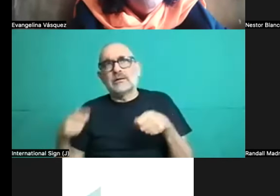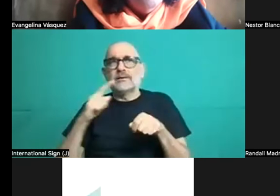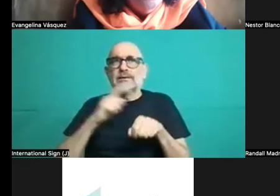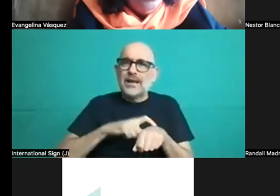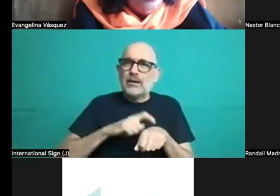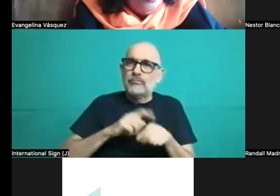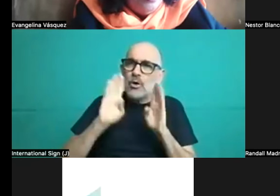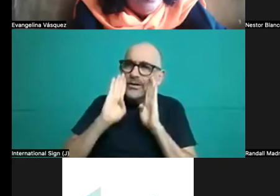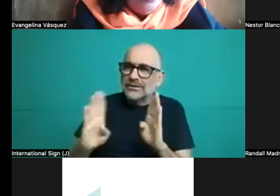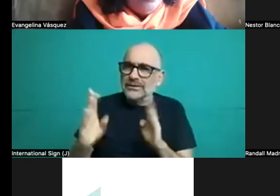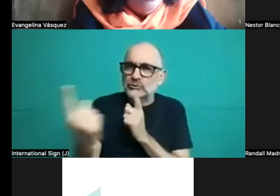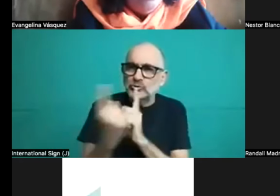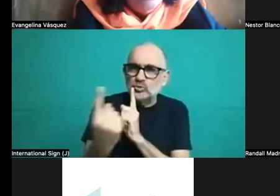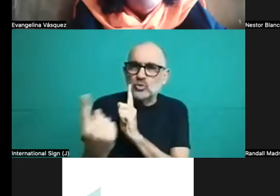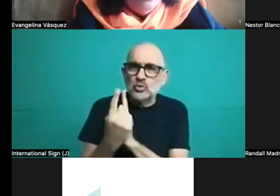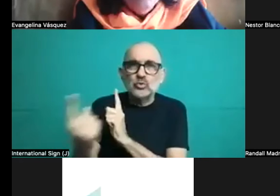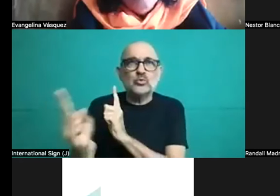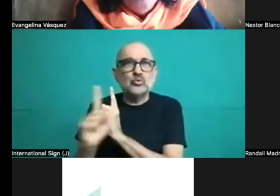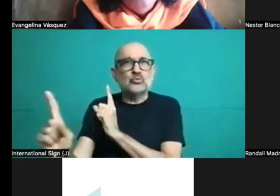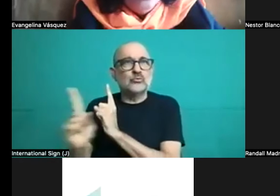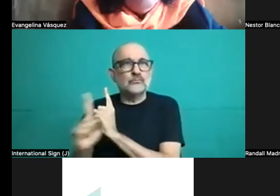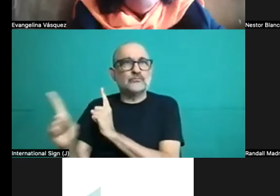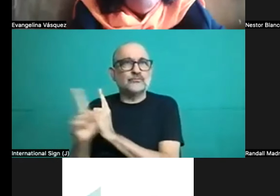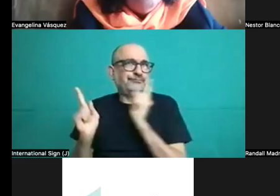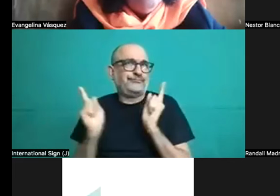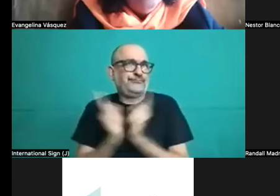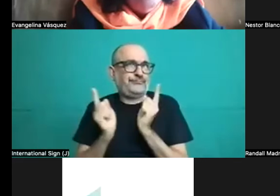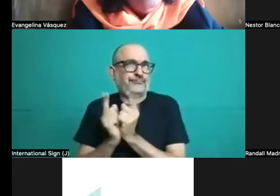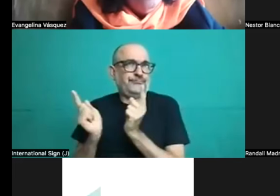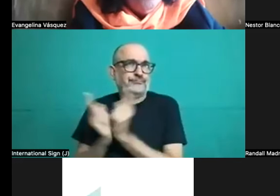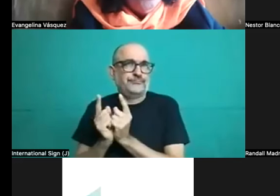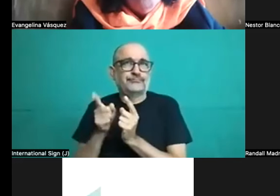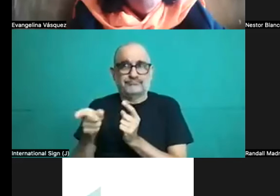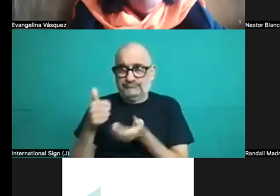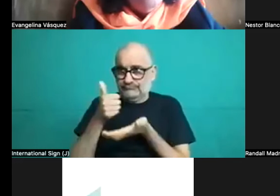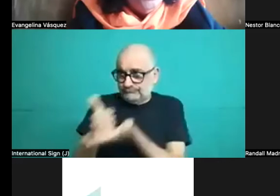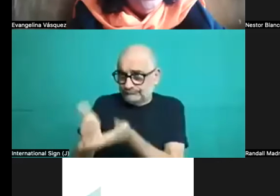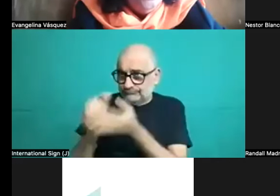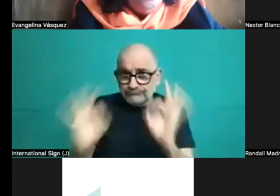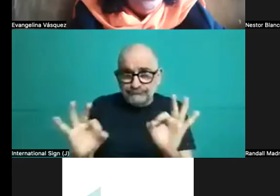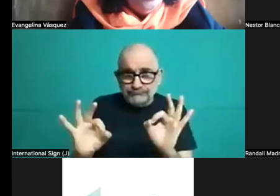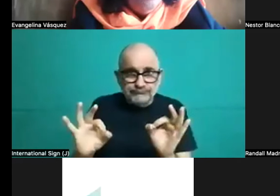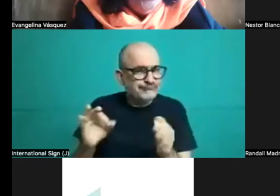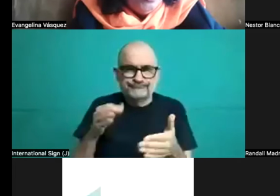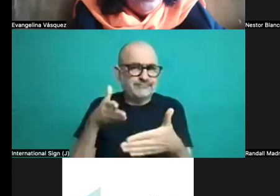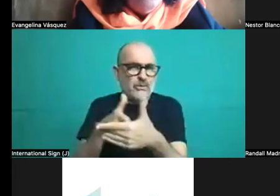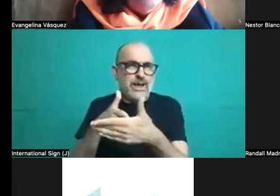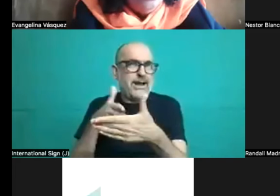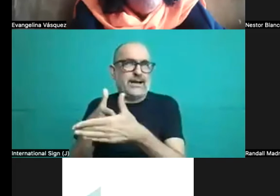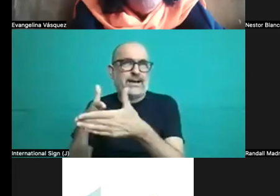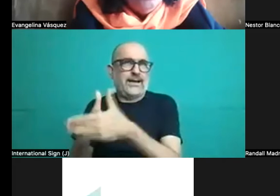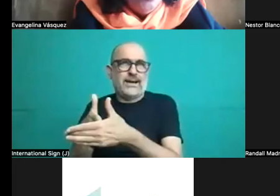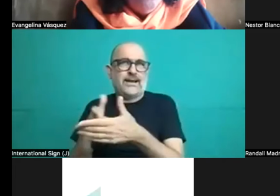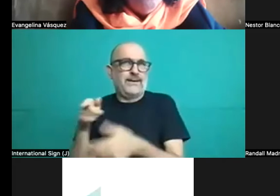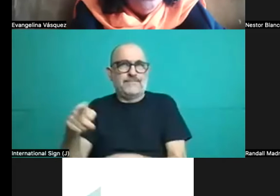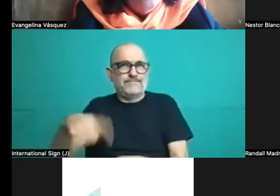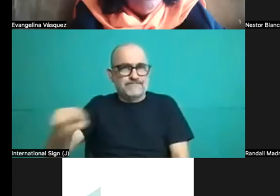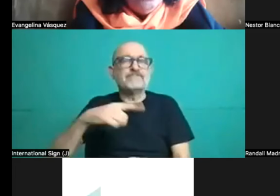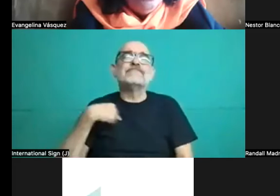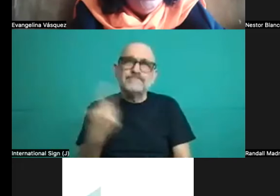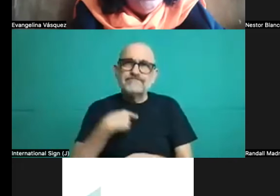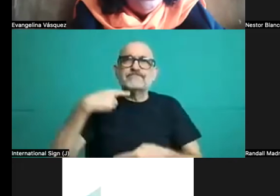obstacles. Nous allons maintenant poser une question au Dr Orsini de